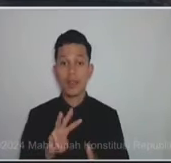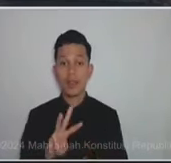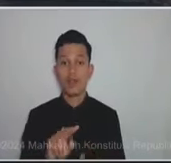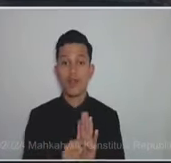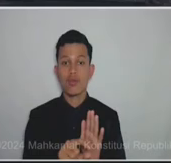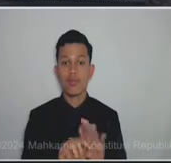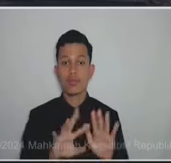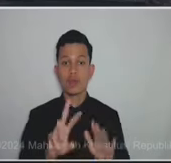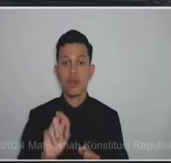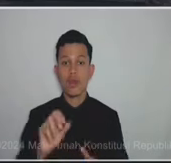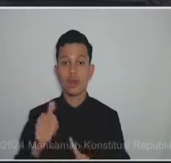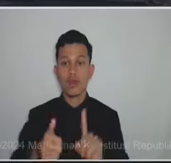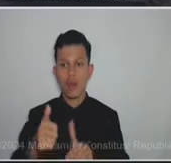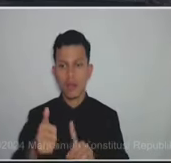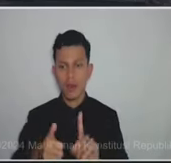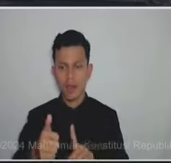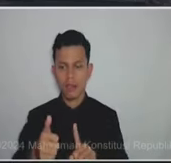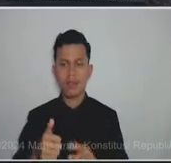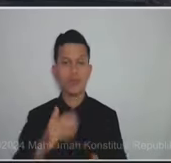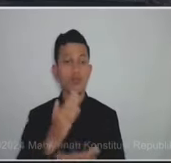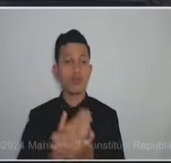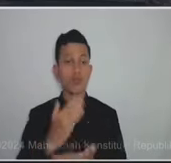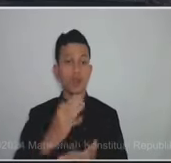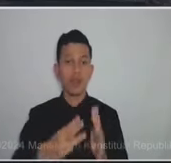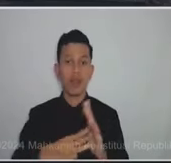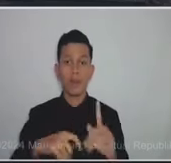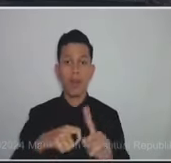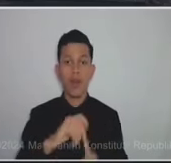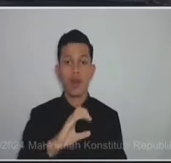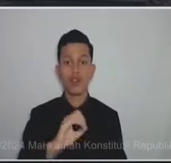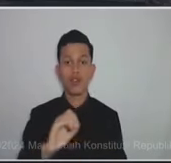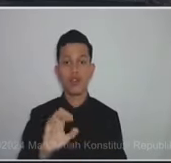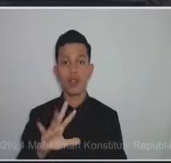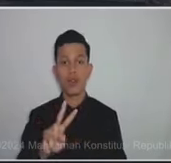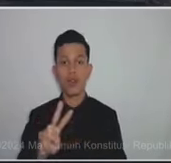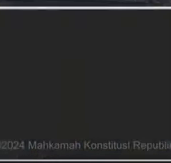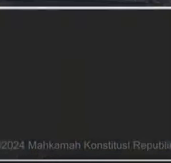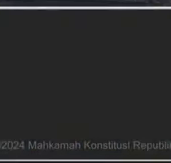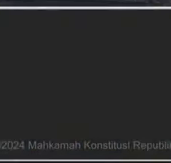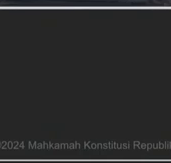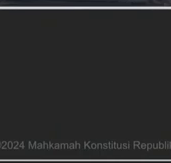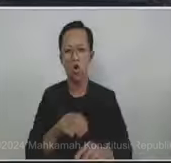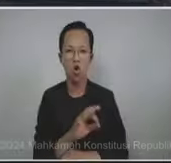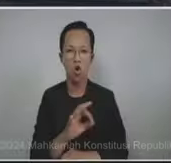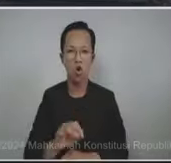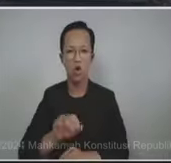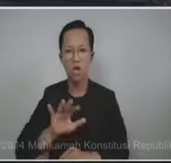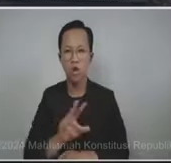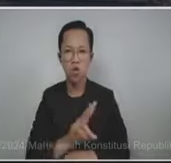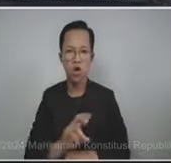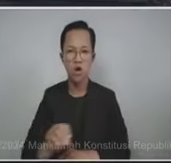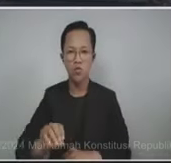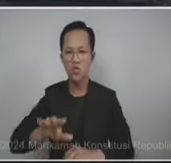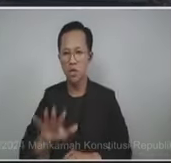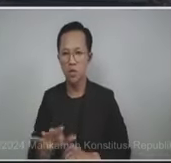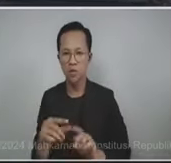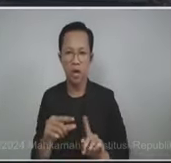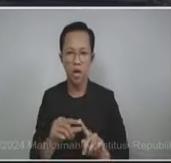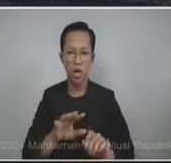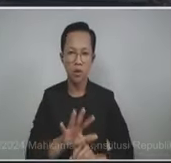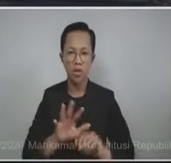didalilkan para pemohon putusan mk005 pu 3 2005 telah menyatakan penjelasan pasal 59 ayat 1